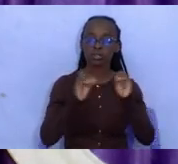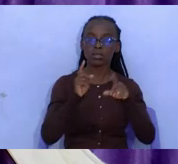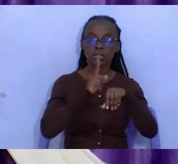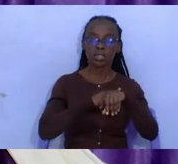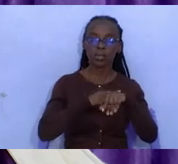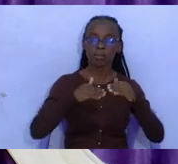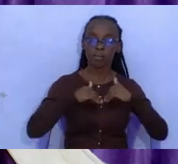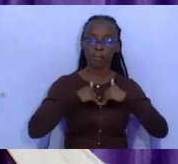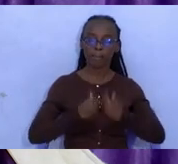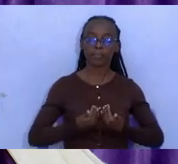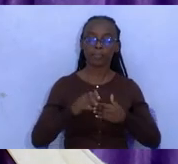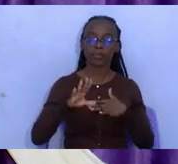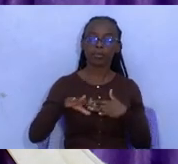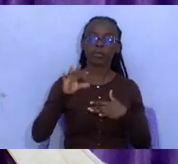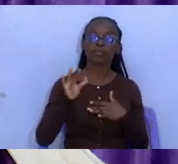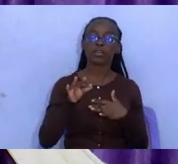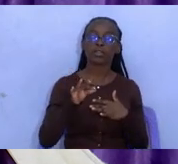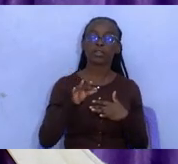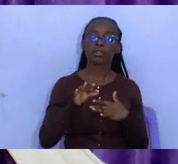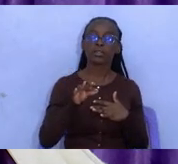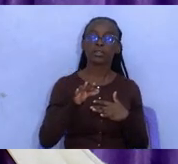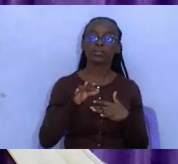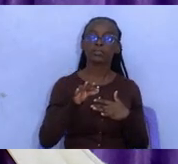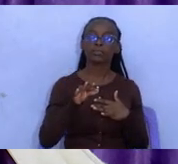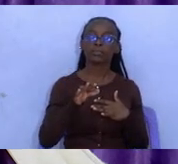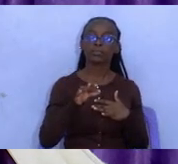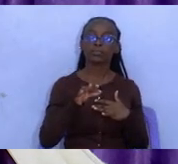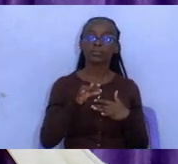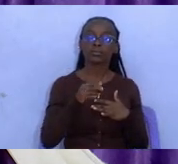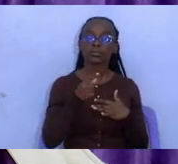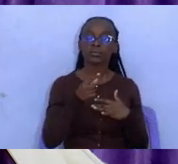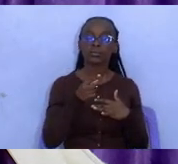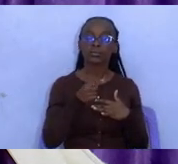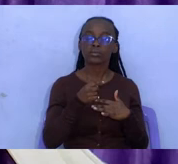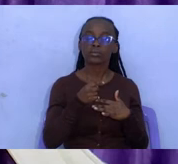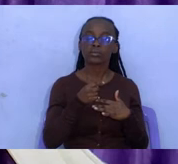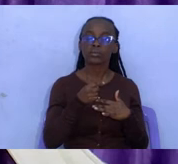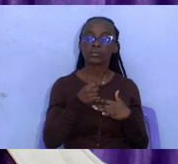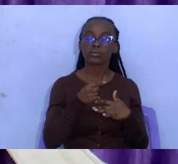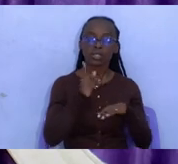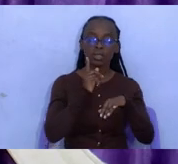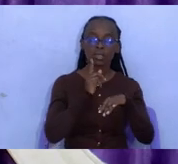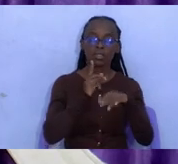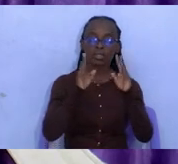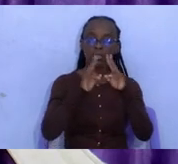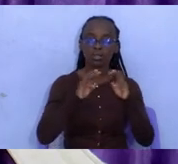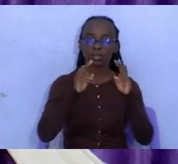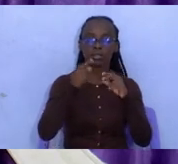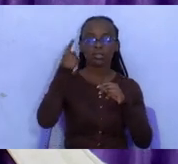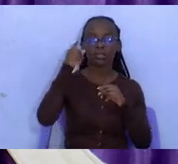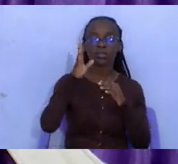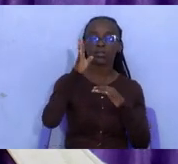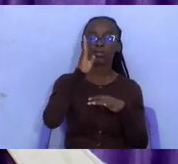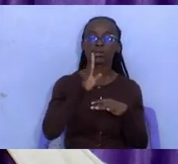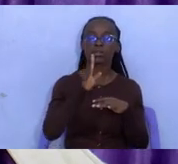nini? Ameshapata. Kwa hivyo kujitia nia ya kumtafuta Mungu, watu wa